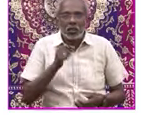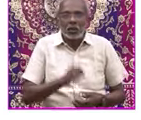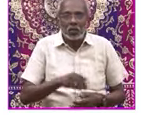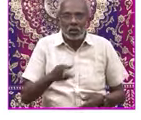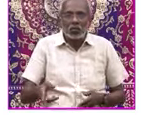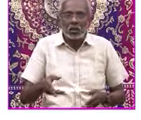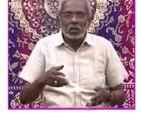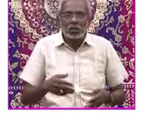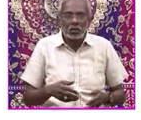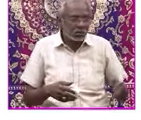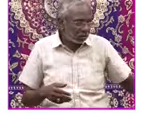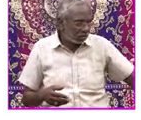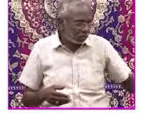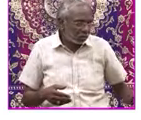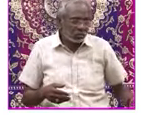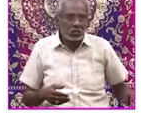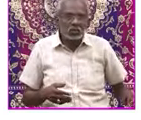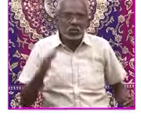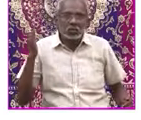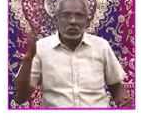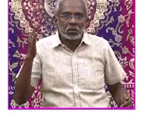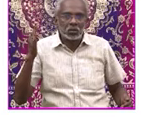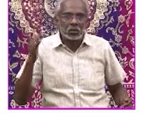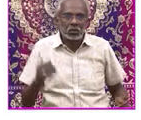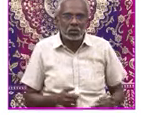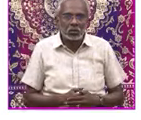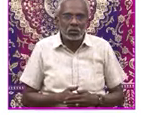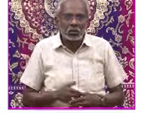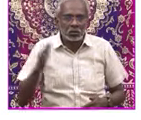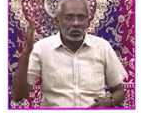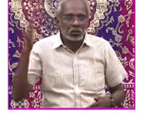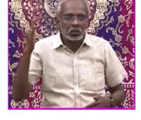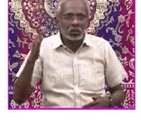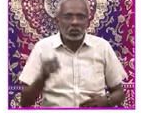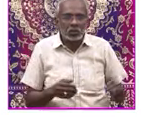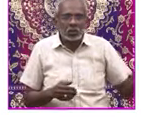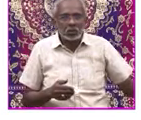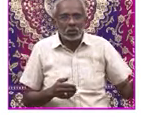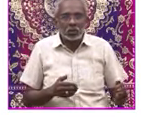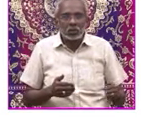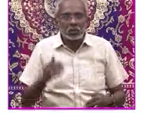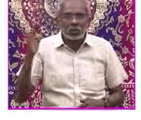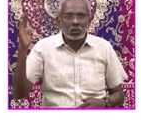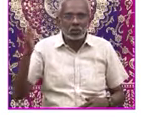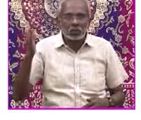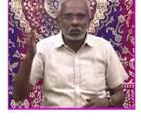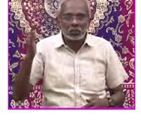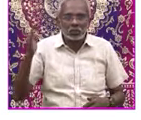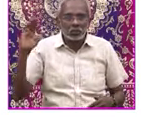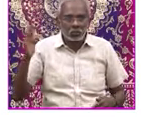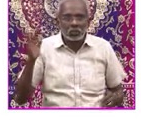வருவர், அறுவர்னா தமிழர், சோழ மன்னன் தான் தமிழர், இவர்கள் கலிங்கர் இல்லையா, அதனால அறுவர் தமிழர்கள்